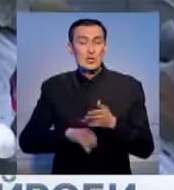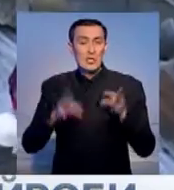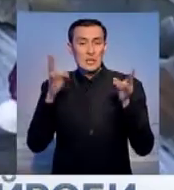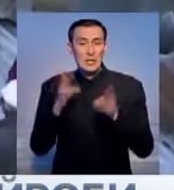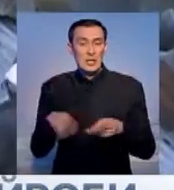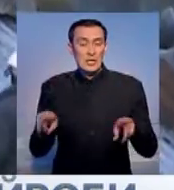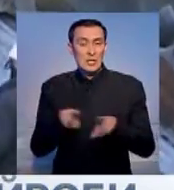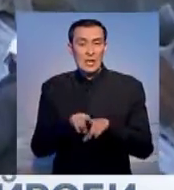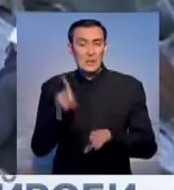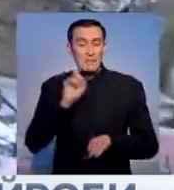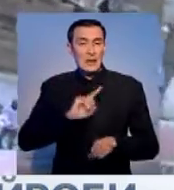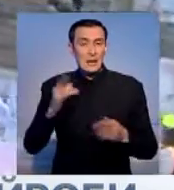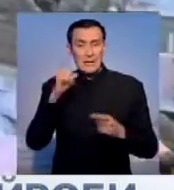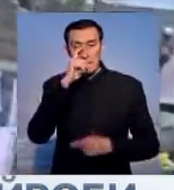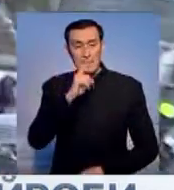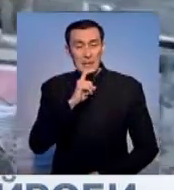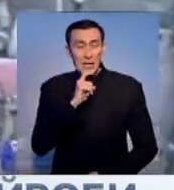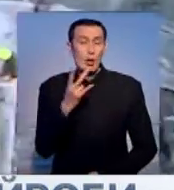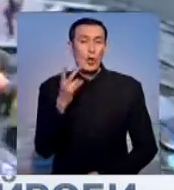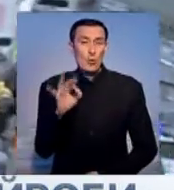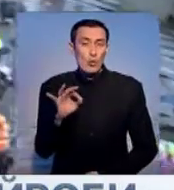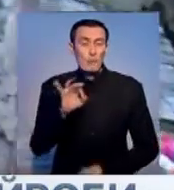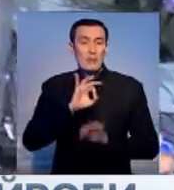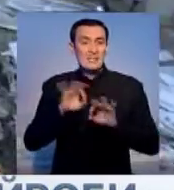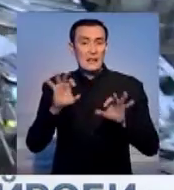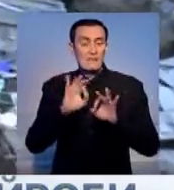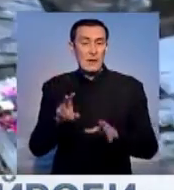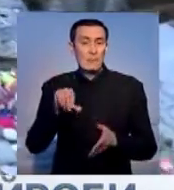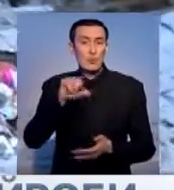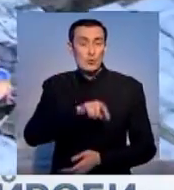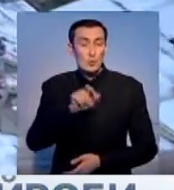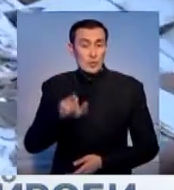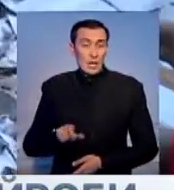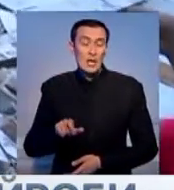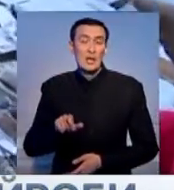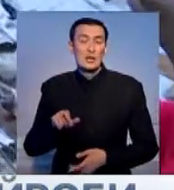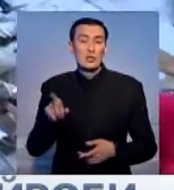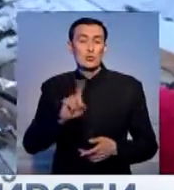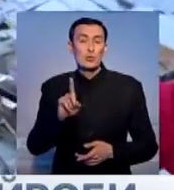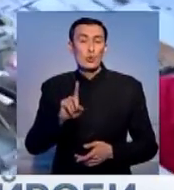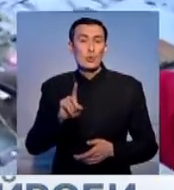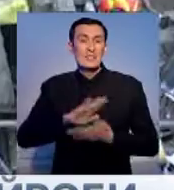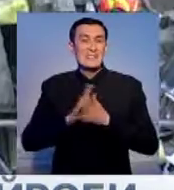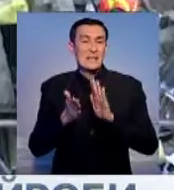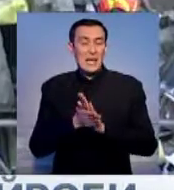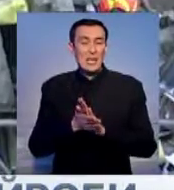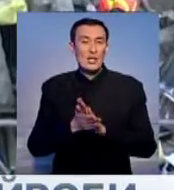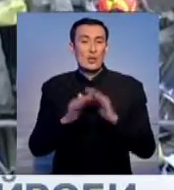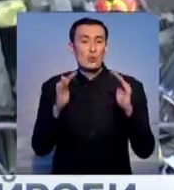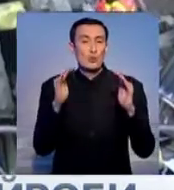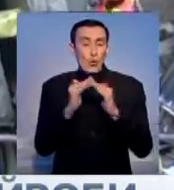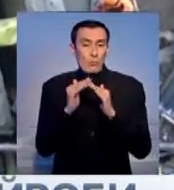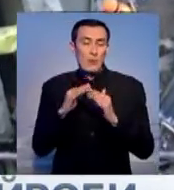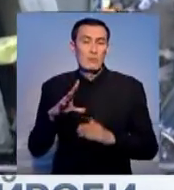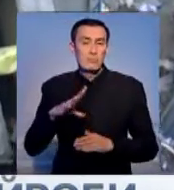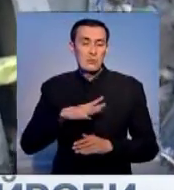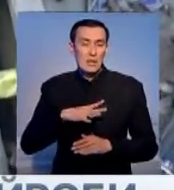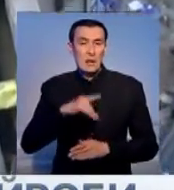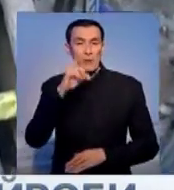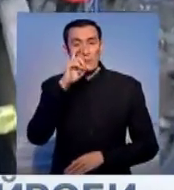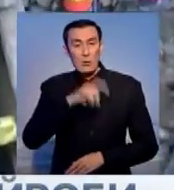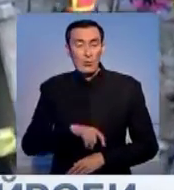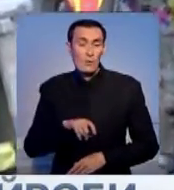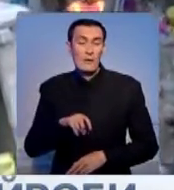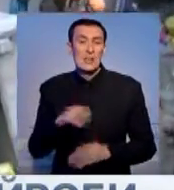Причина трагедии также пока неизвестна, но, по словам очевидцев, сообщается, что состояние жилого дома оставляло